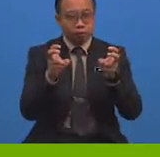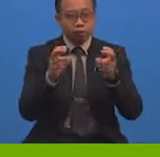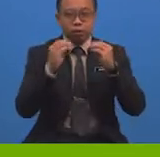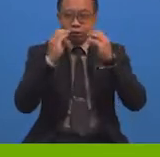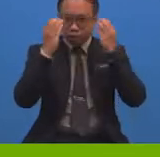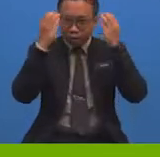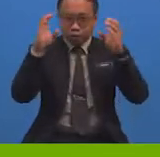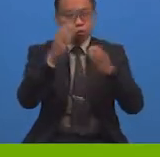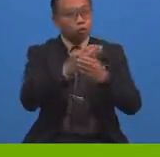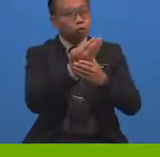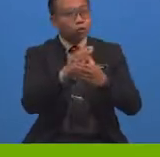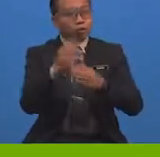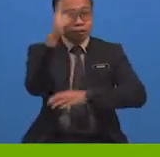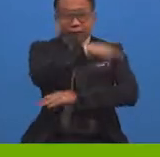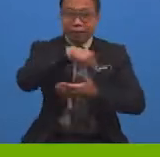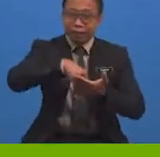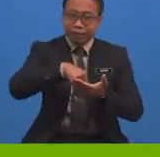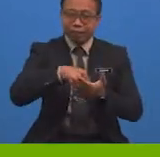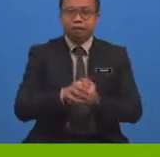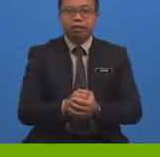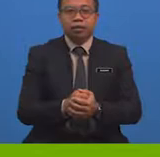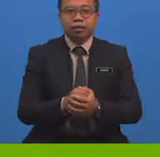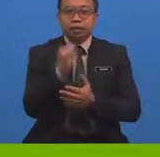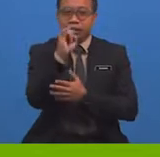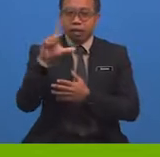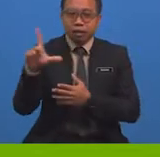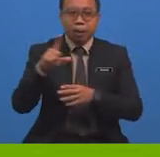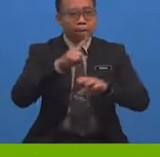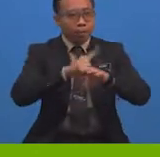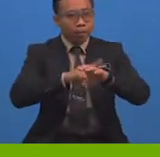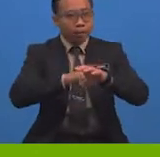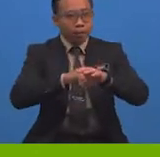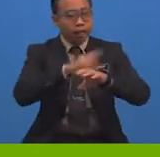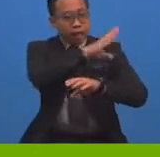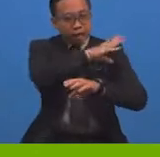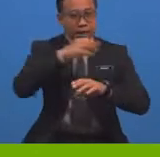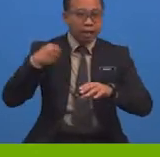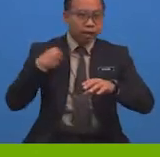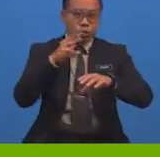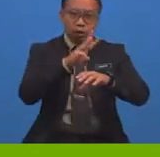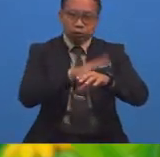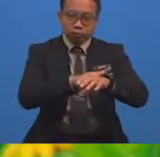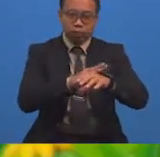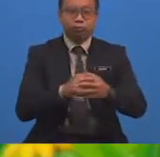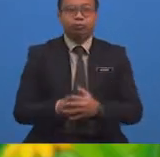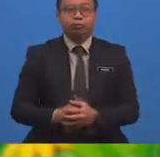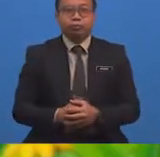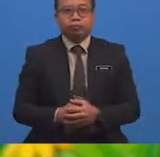Cikgu kongsikan pada hari ini ialah massa dan waktu